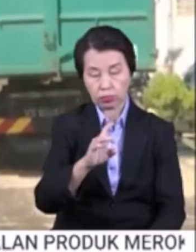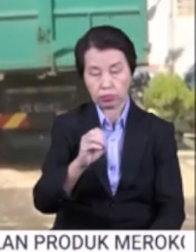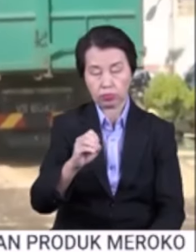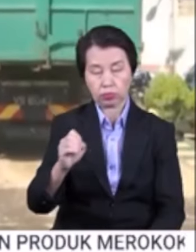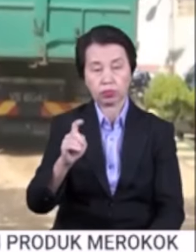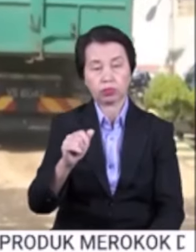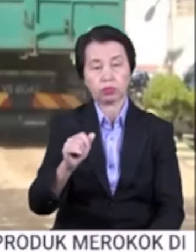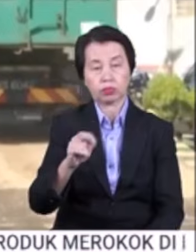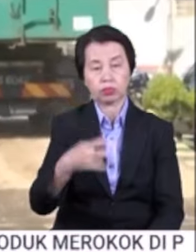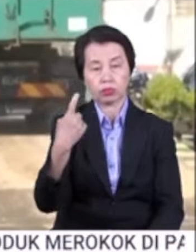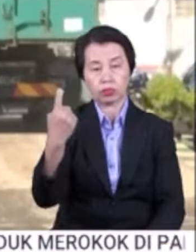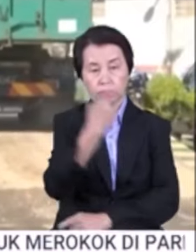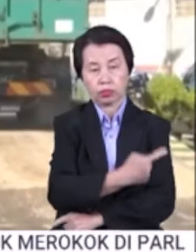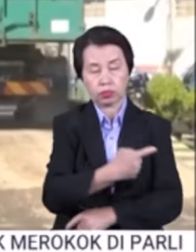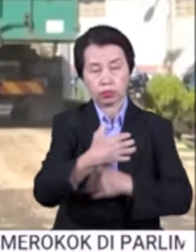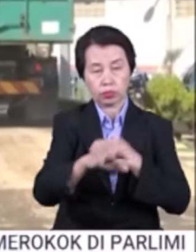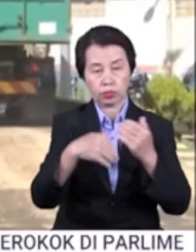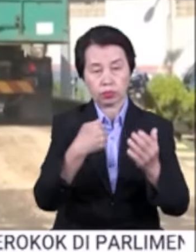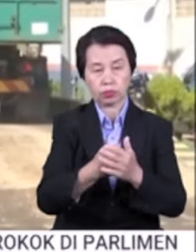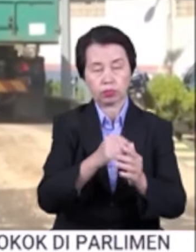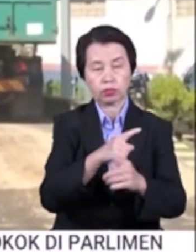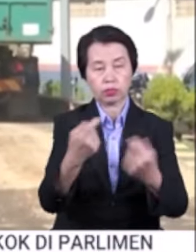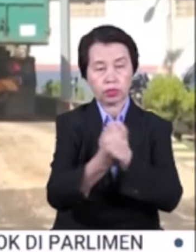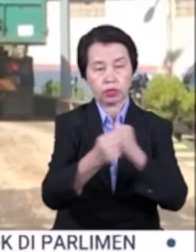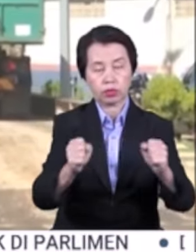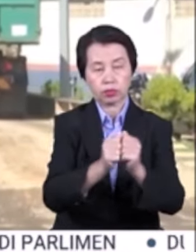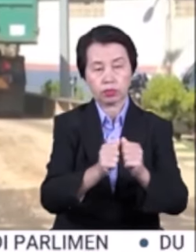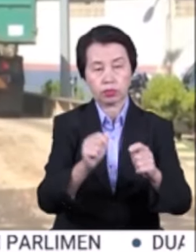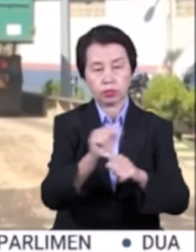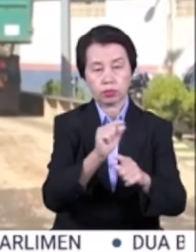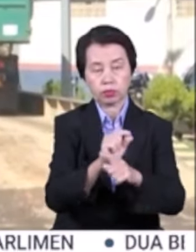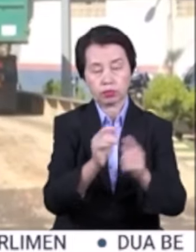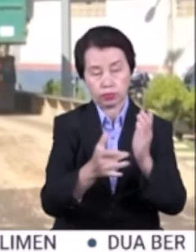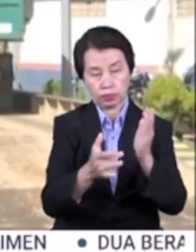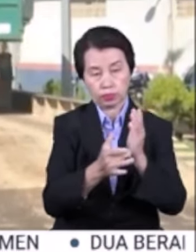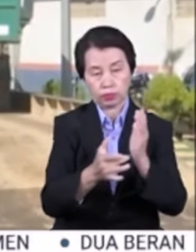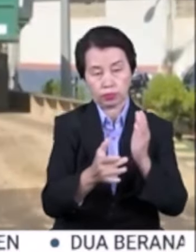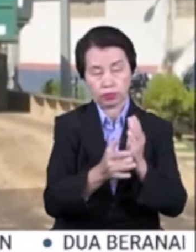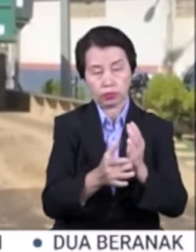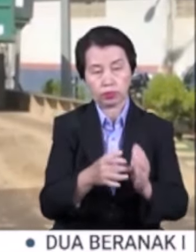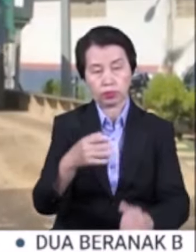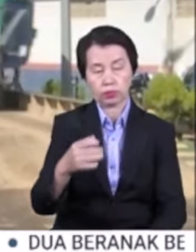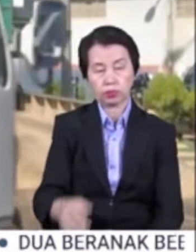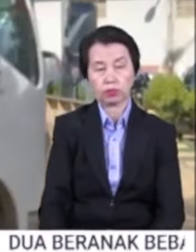sampah sehari selepas projek tersebut siap dengan menggunakan teknologi stoker grade.